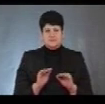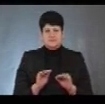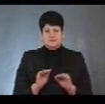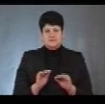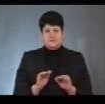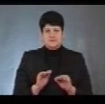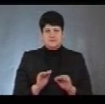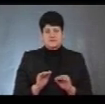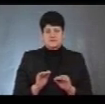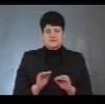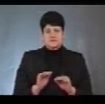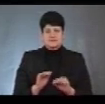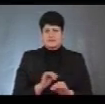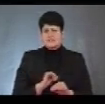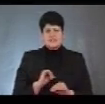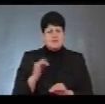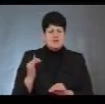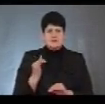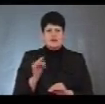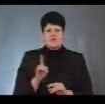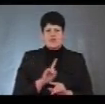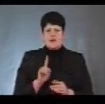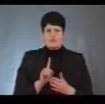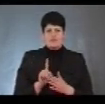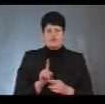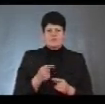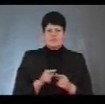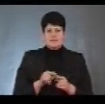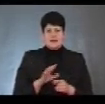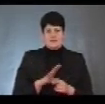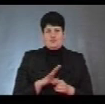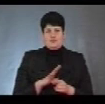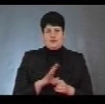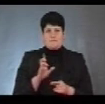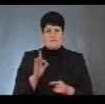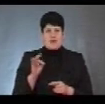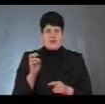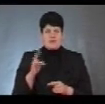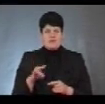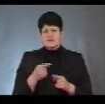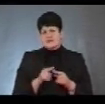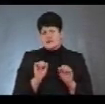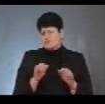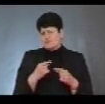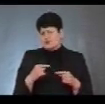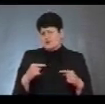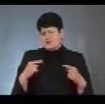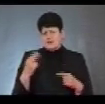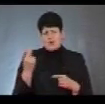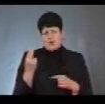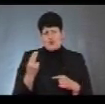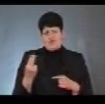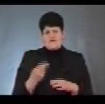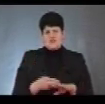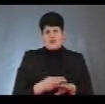складають. От, саме цікаве, що не обов'язково, щоб ці шкарпетки були брендовані наші. Це можуть бути любі різнокольорові